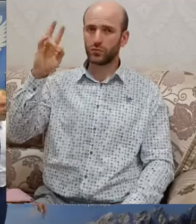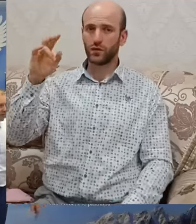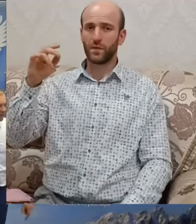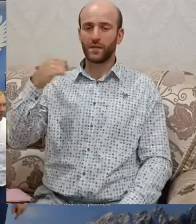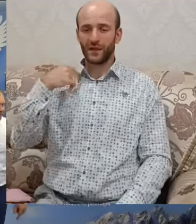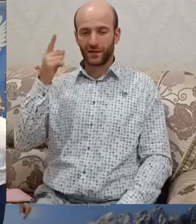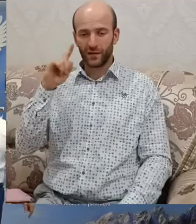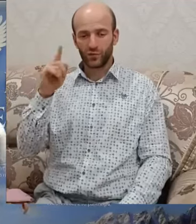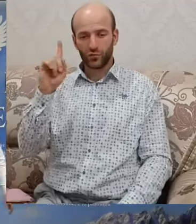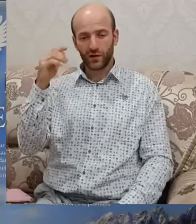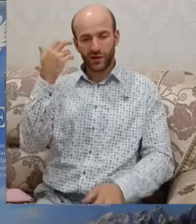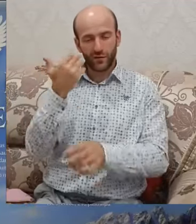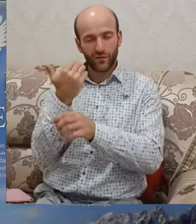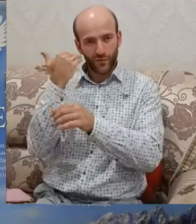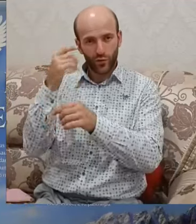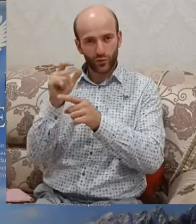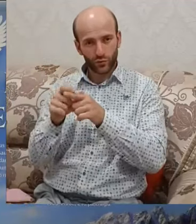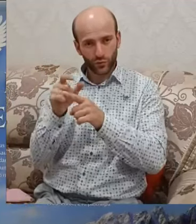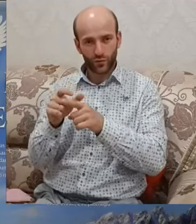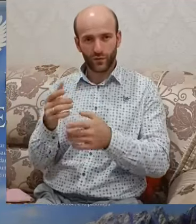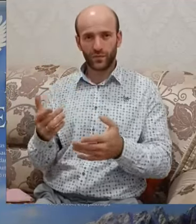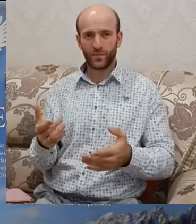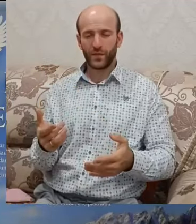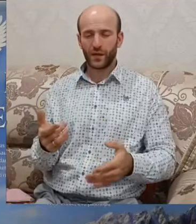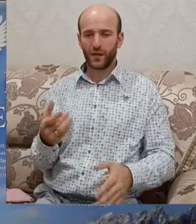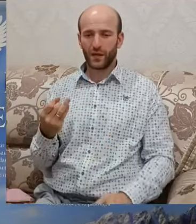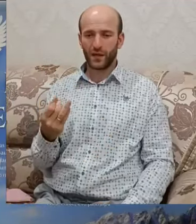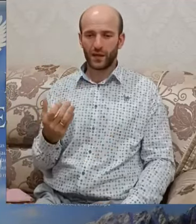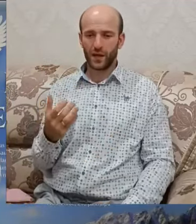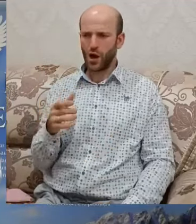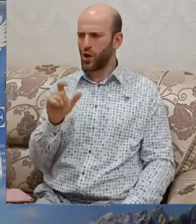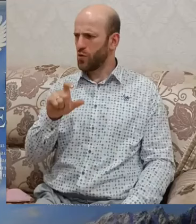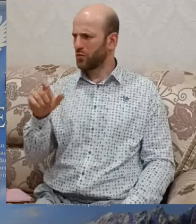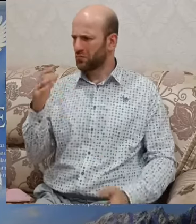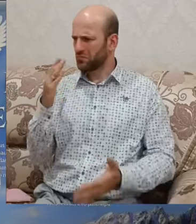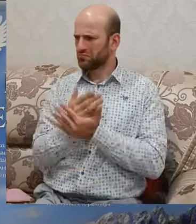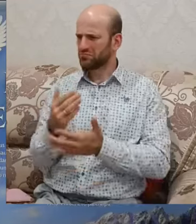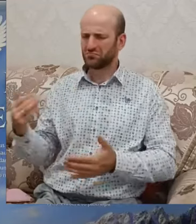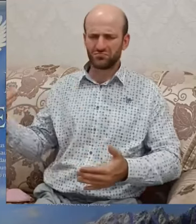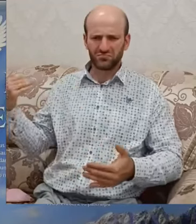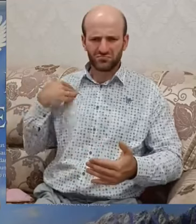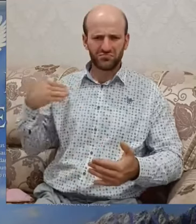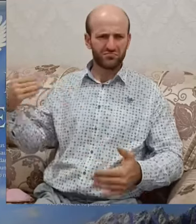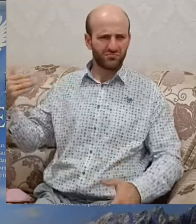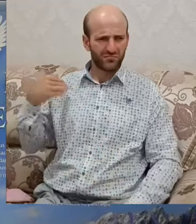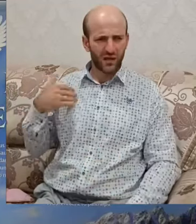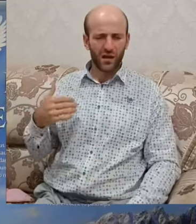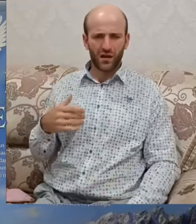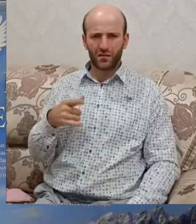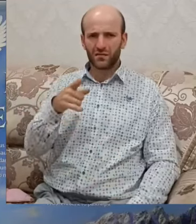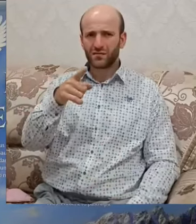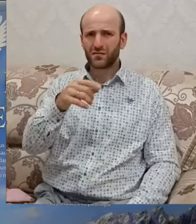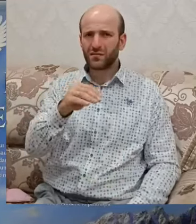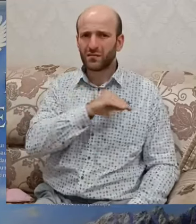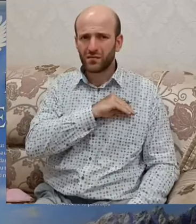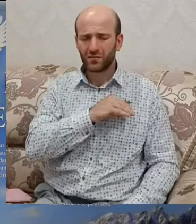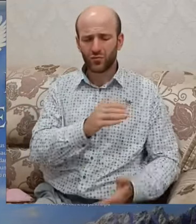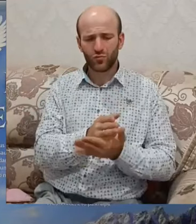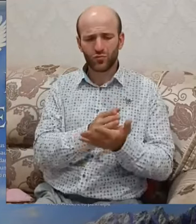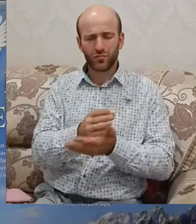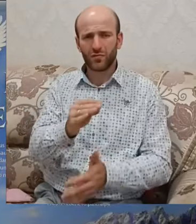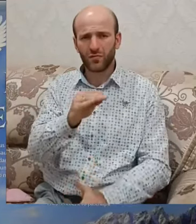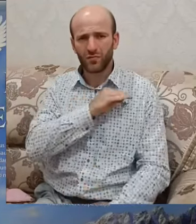можешь, не получится, не выйдет, только год в послании и так дальше. Bet tas grūdas, kada jisai mikrito į dirvą. Но то зерно, когда оно упало